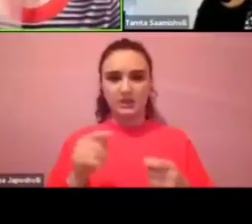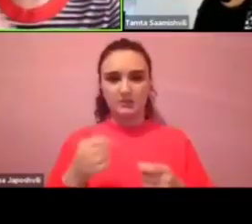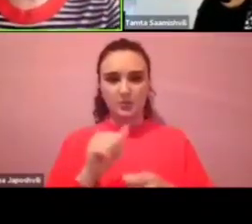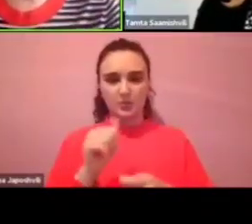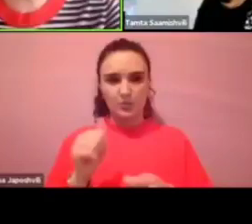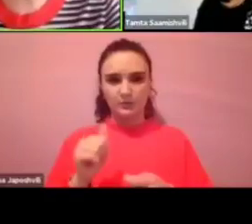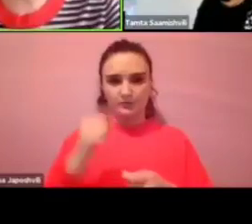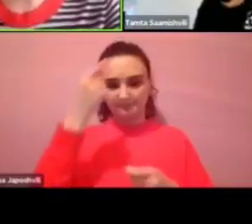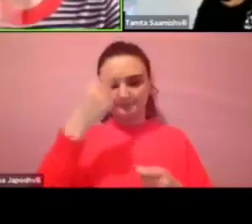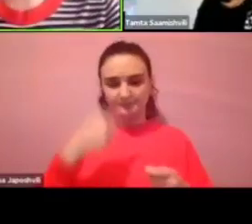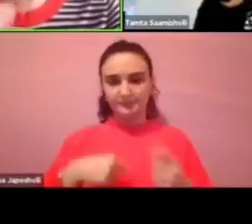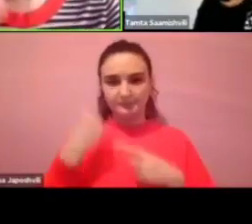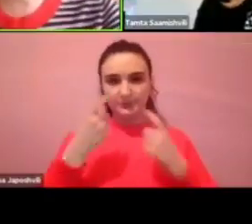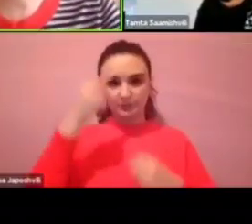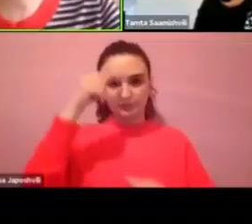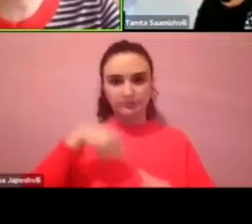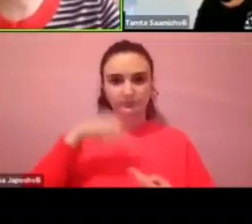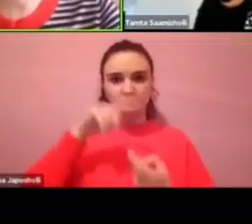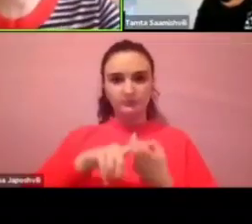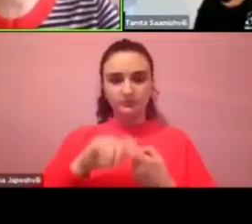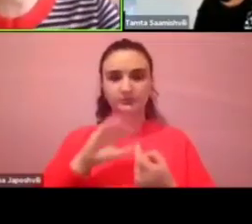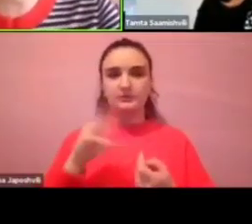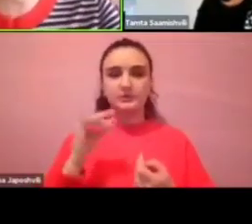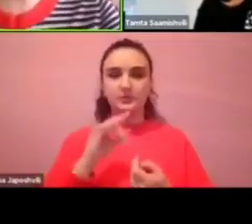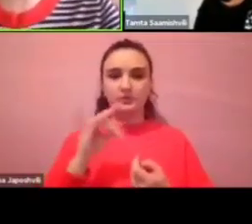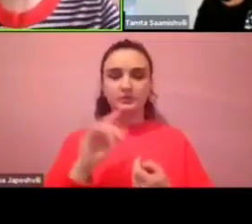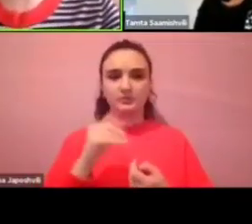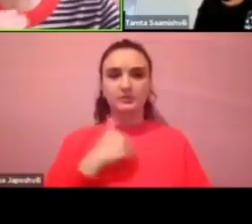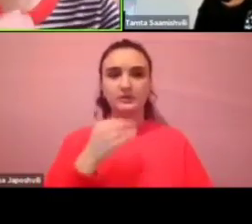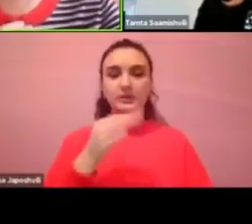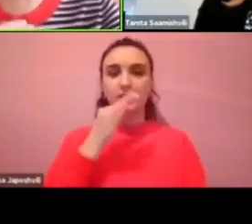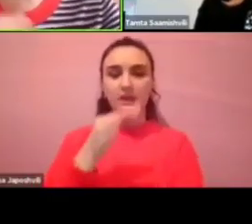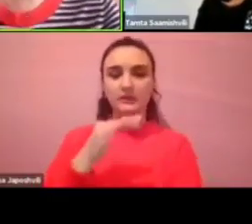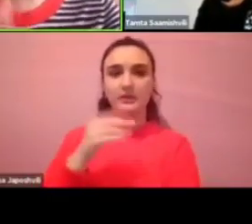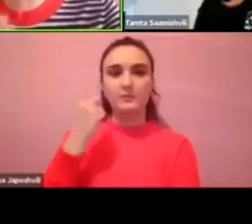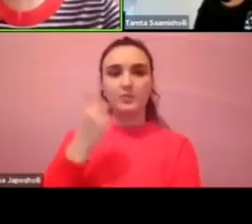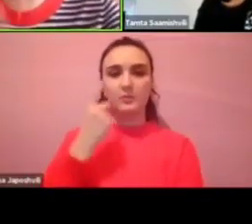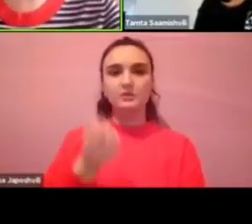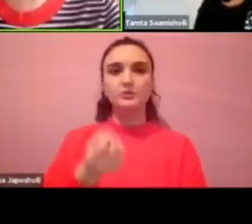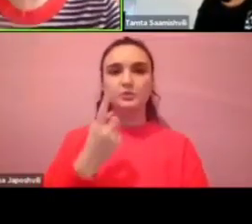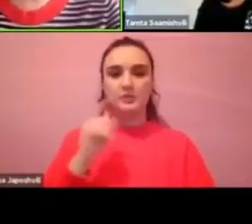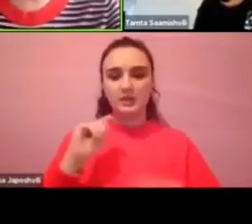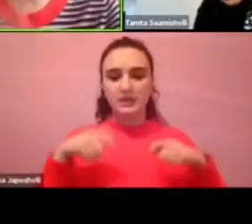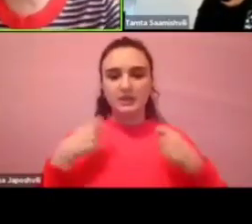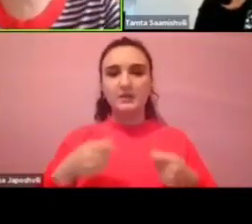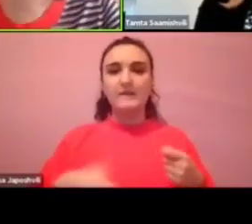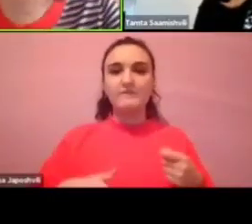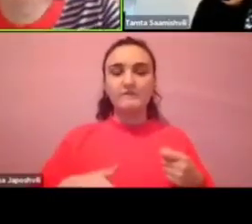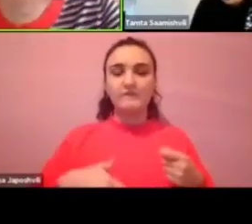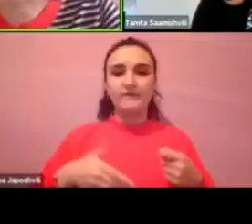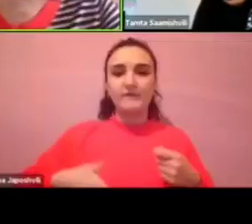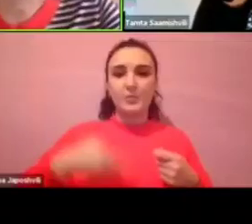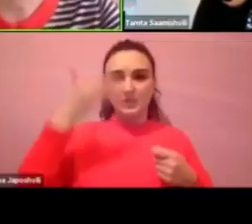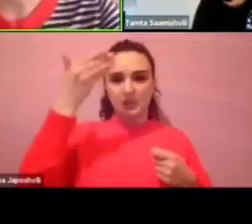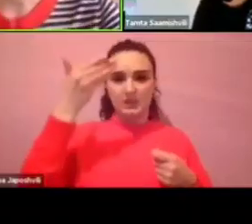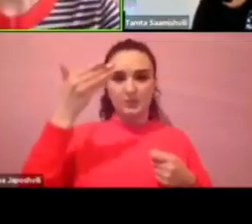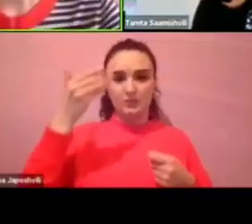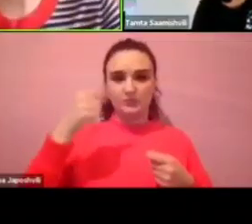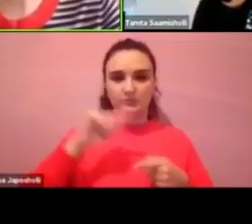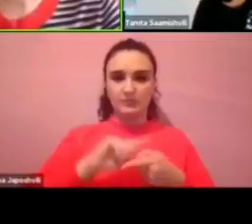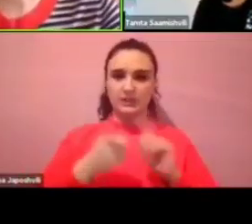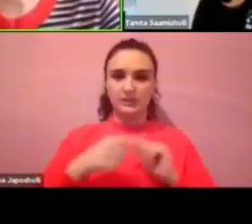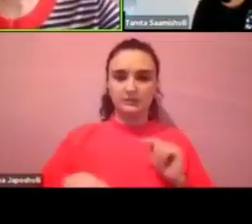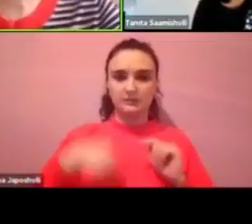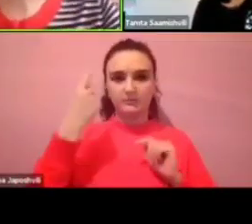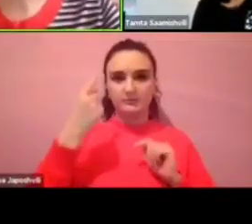როგორც ზემოდან ქვემოთ და ყველაზე საინტერესო, რასაც ახლა მე თქვენ მოგახსენებთ, რომ ინფორმაცია თურმე გადაეცემა ქვემოდან ზემოთ.